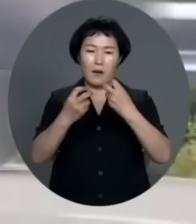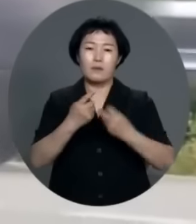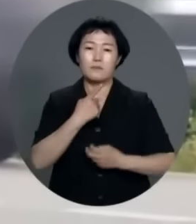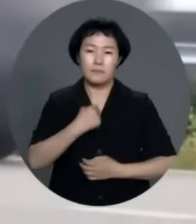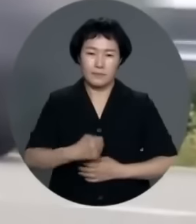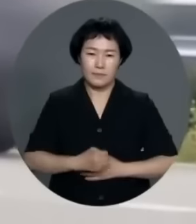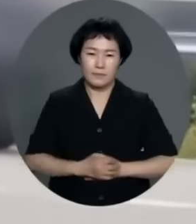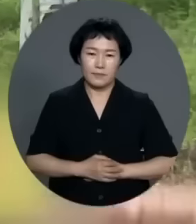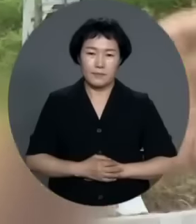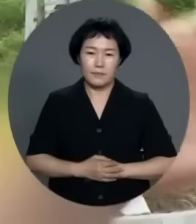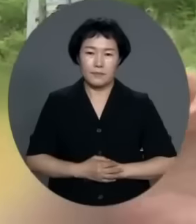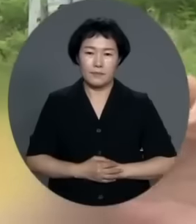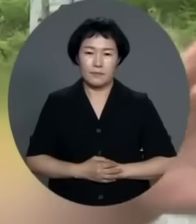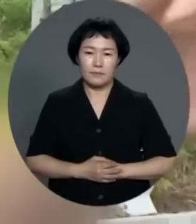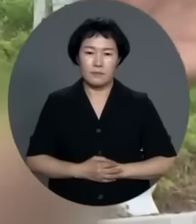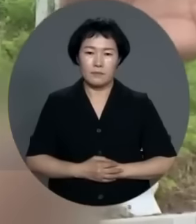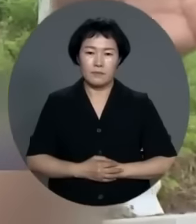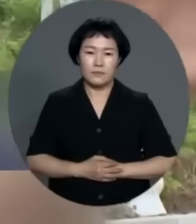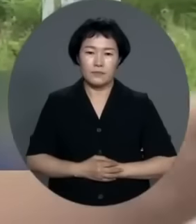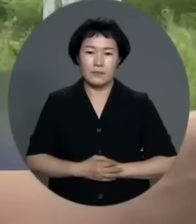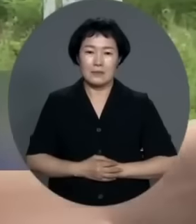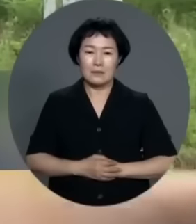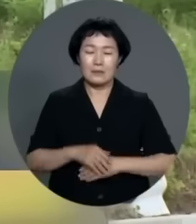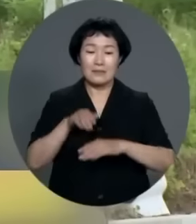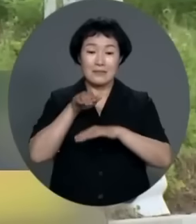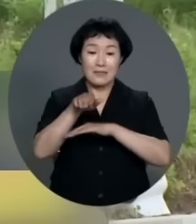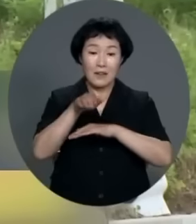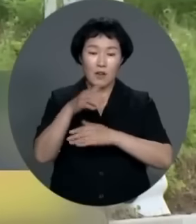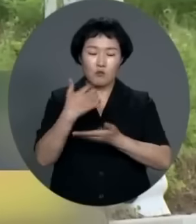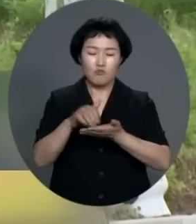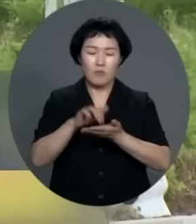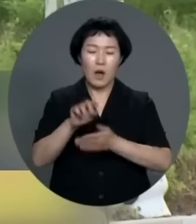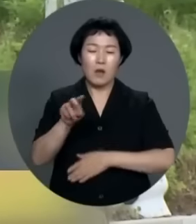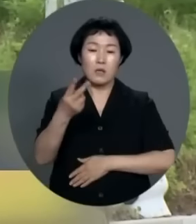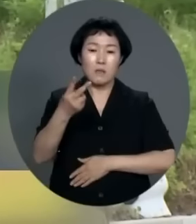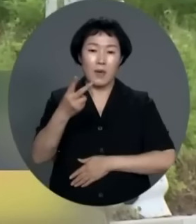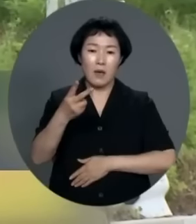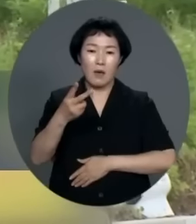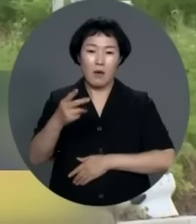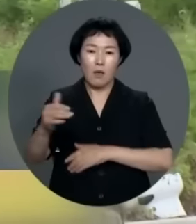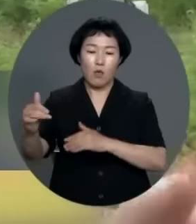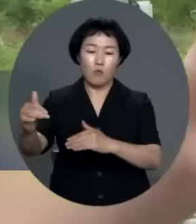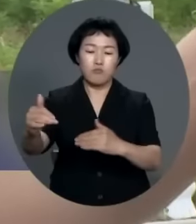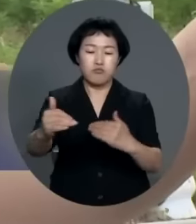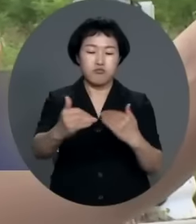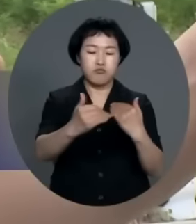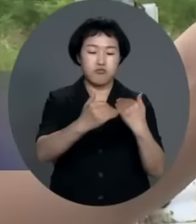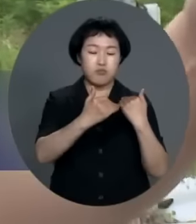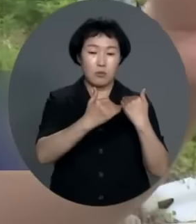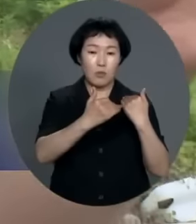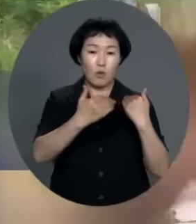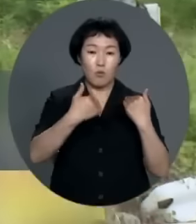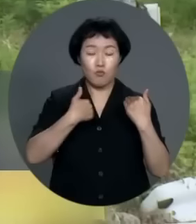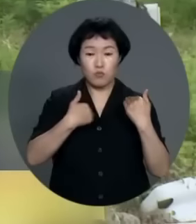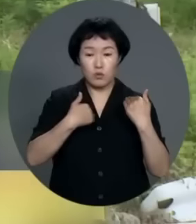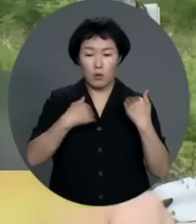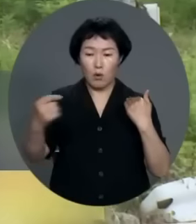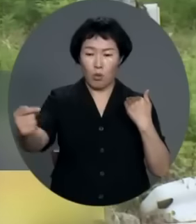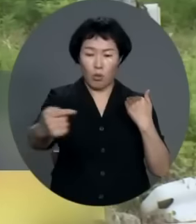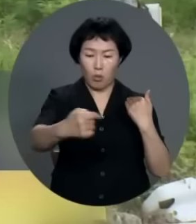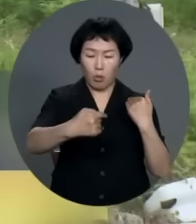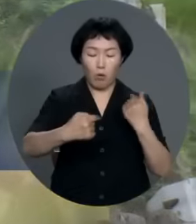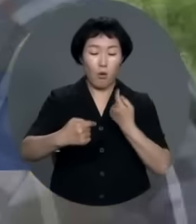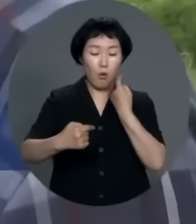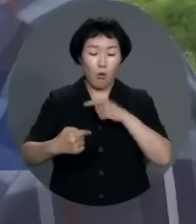사고도 있었습니다. 차들이 한200 수 대가 쫙 나오면은 우리 차들이 가지를 못해. 중앙선 침범 안 하고는